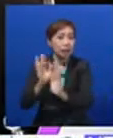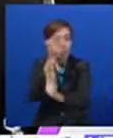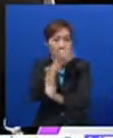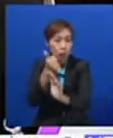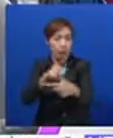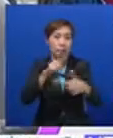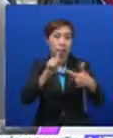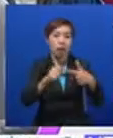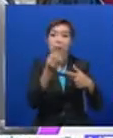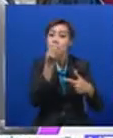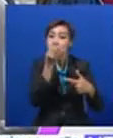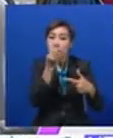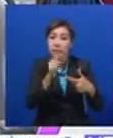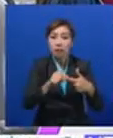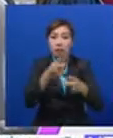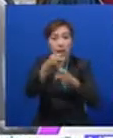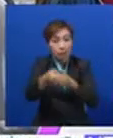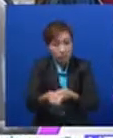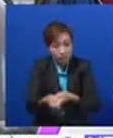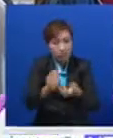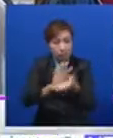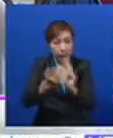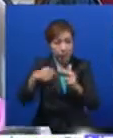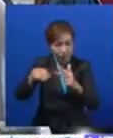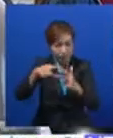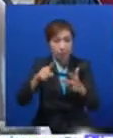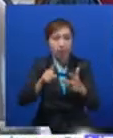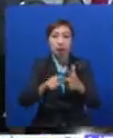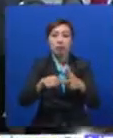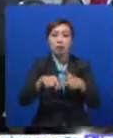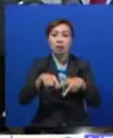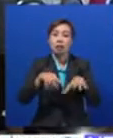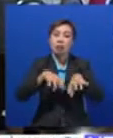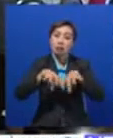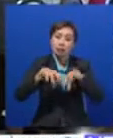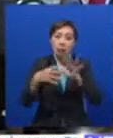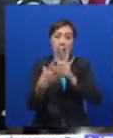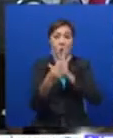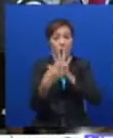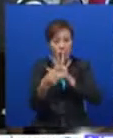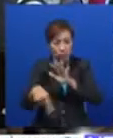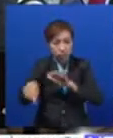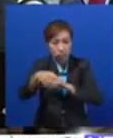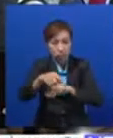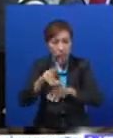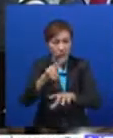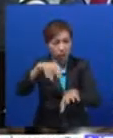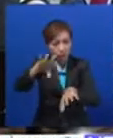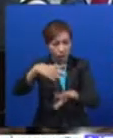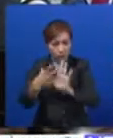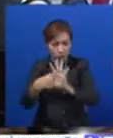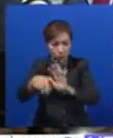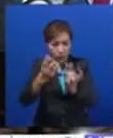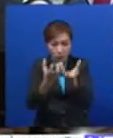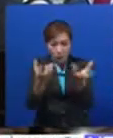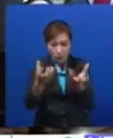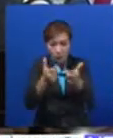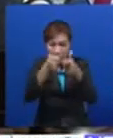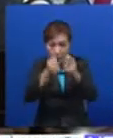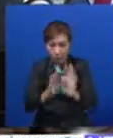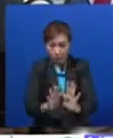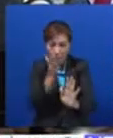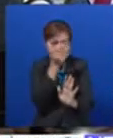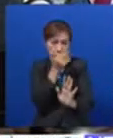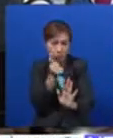และกลุ่มอาหารและเกษตรแปรรูปจัดฝึกอบรมให้ความรู้เรื่องการพัฒนารูปแบบสินค้าและบริการ